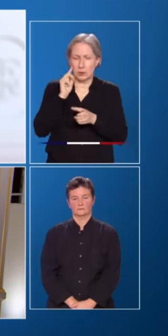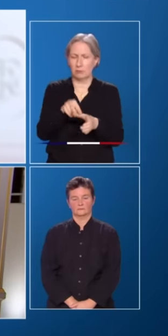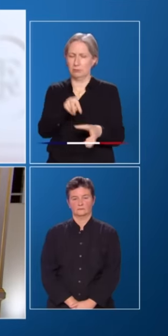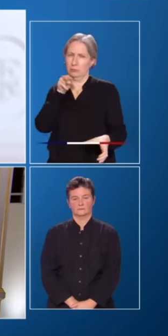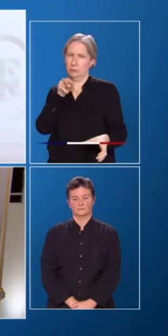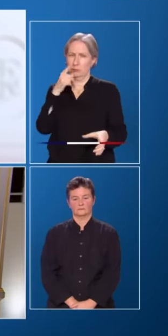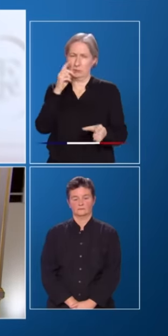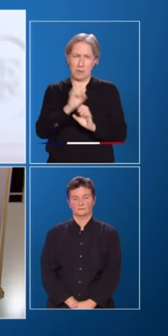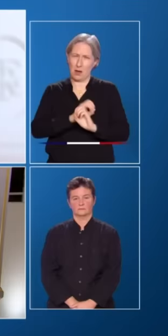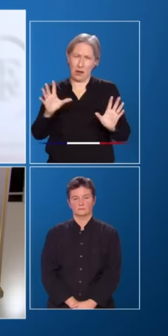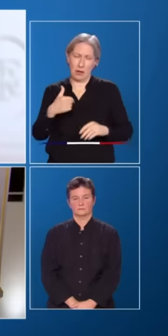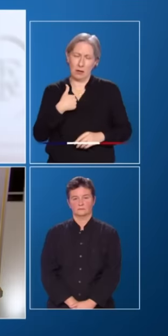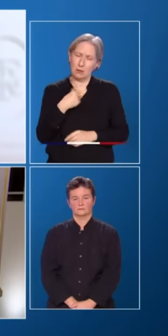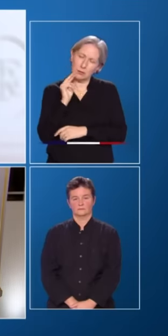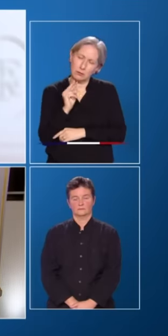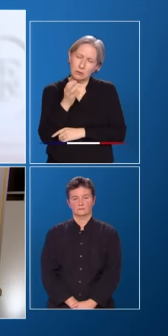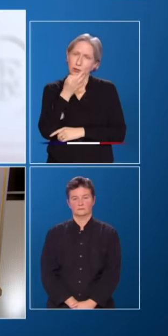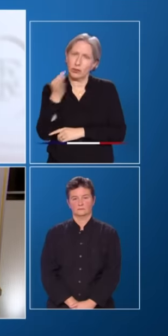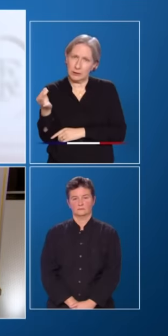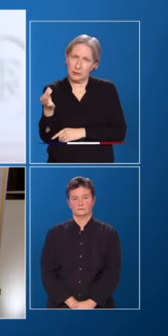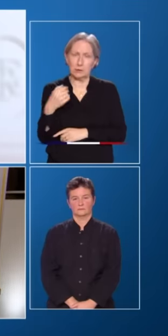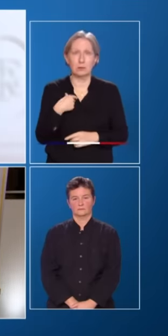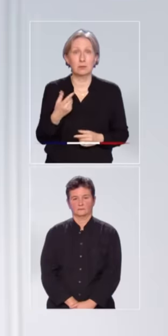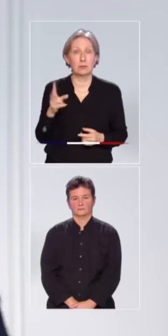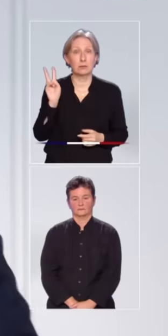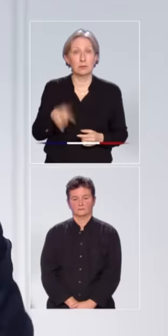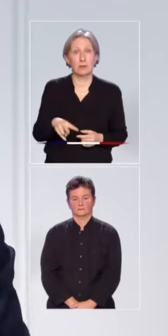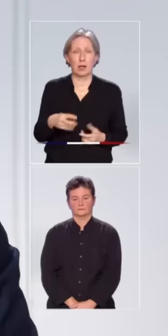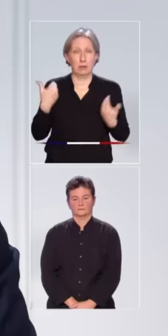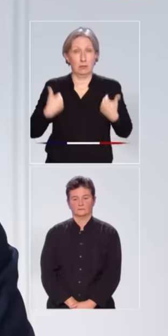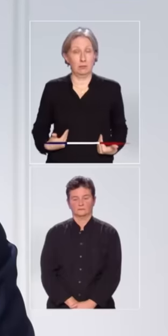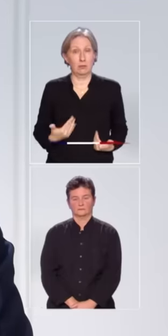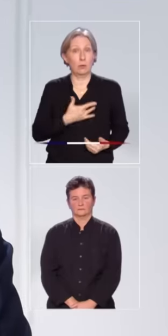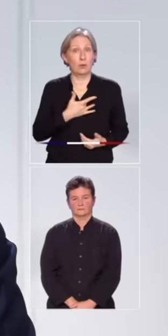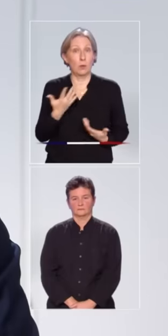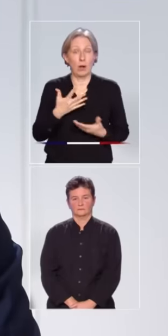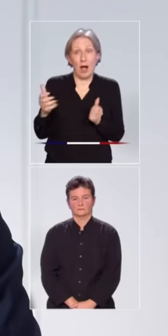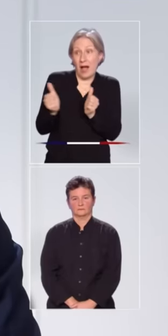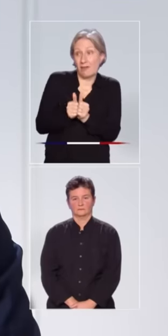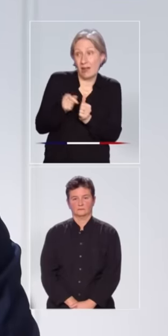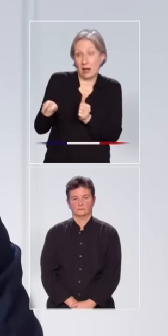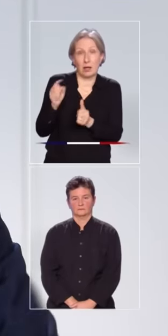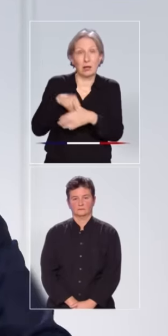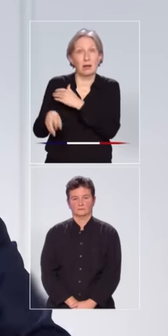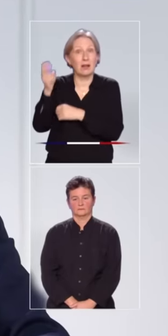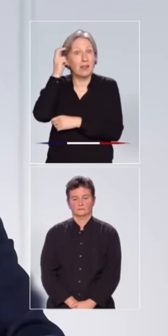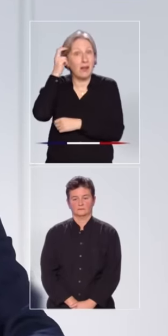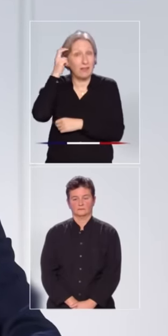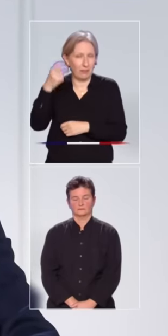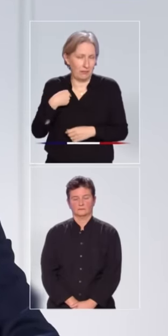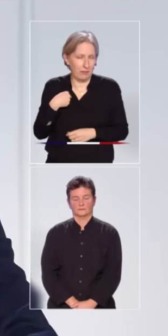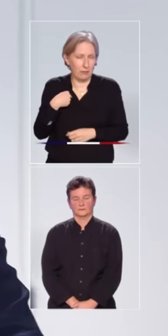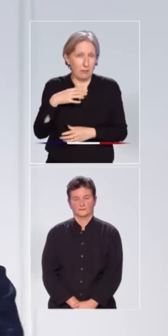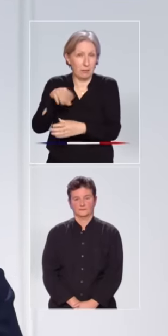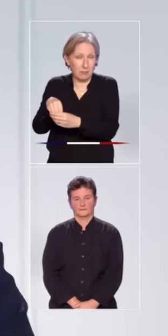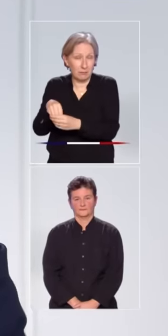viens de vous exposer, je lui ai dit au fond, mon utilité plutôt que d'être à vos côtés à Kiev est